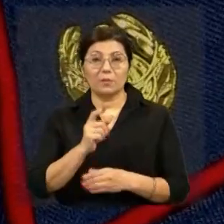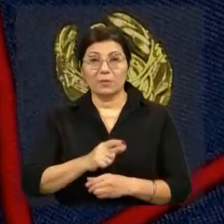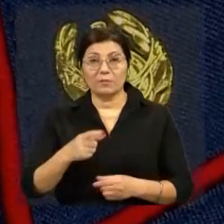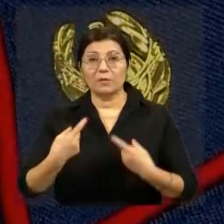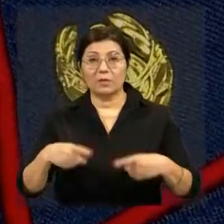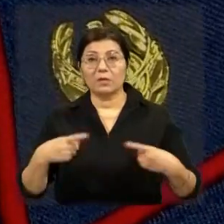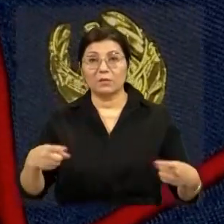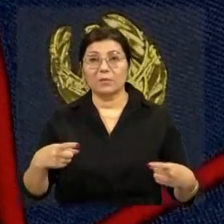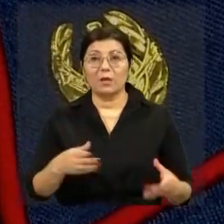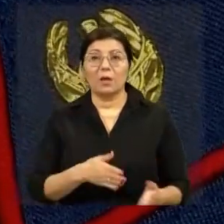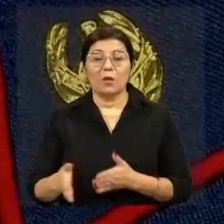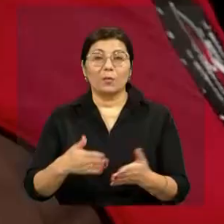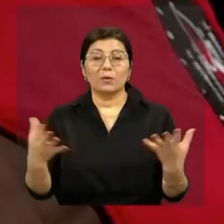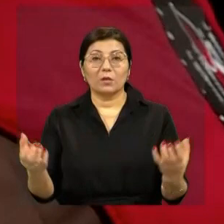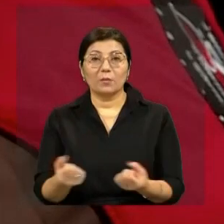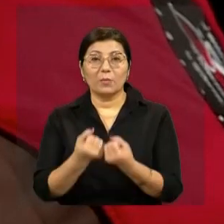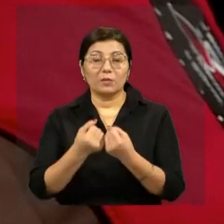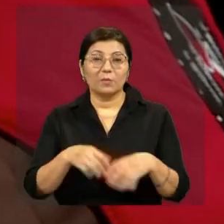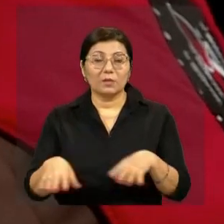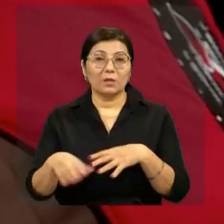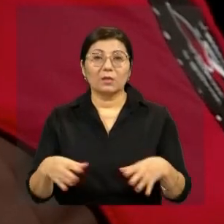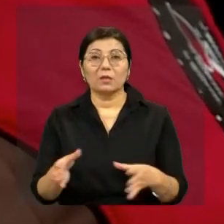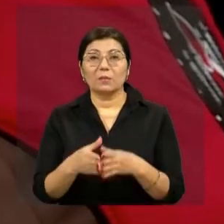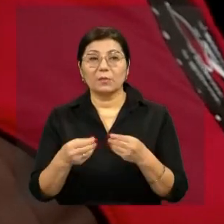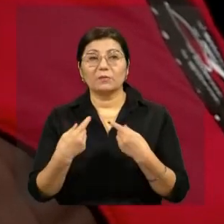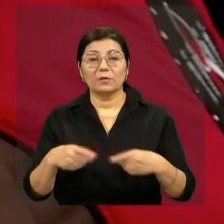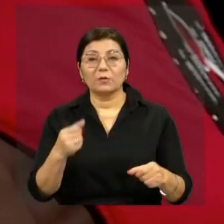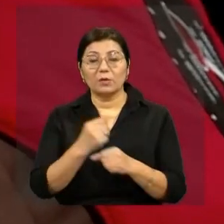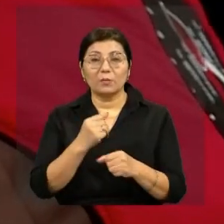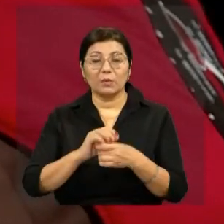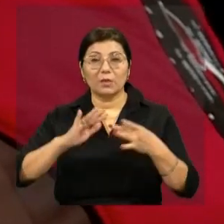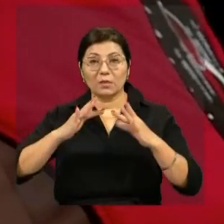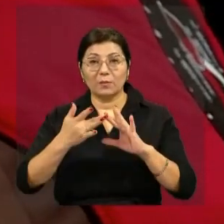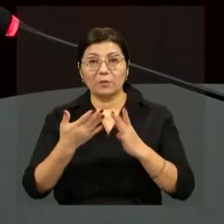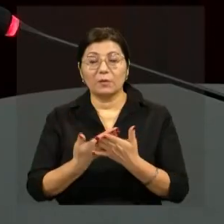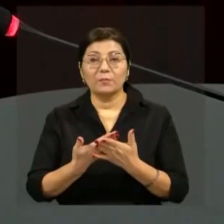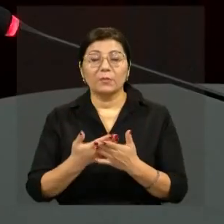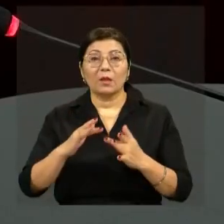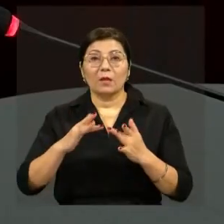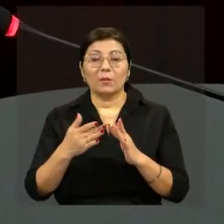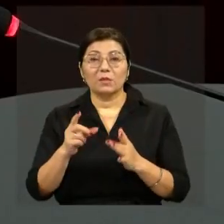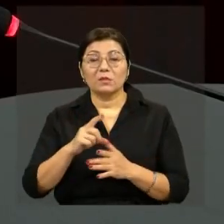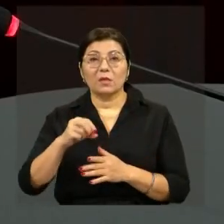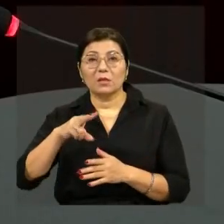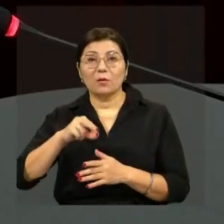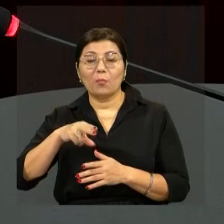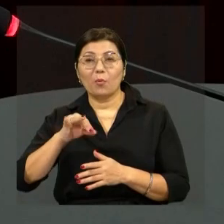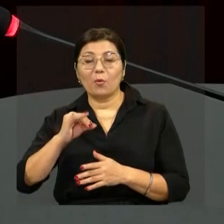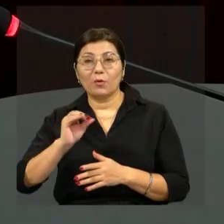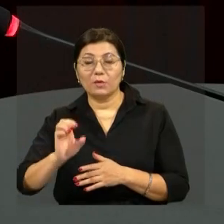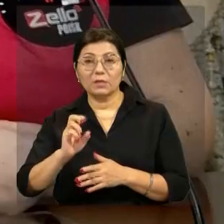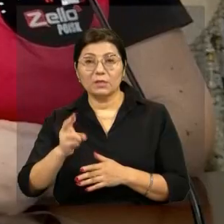разными способами. Одни поддерживают малоимущие семьи, другие работают через соцсети. К примеру, на страничке «Зелопо» Поиск постоянно объявляют о